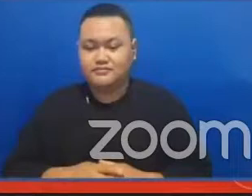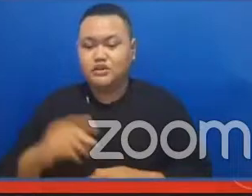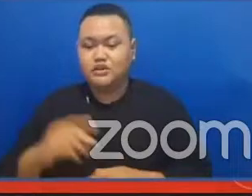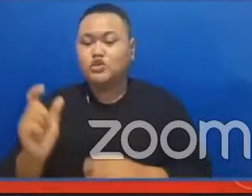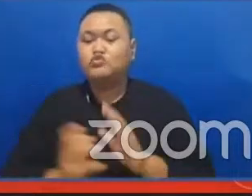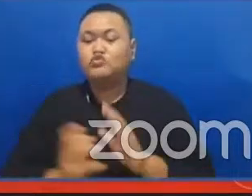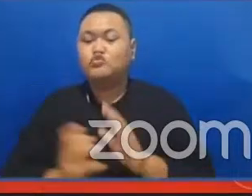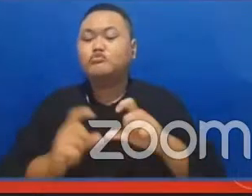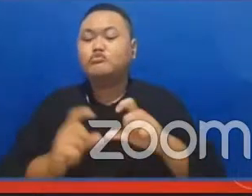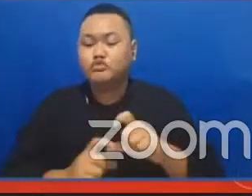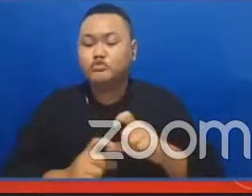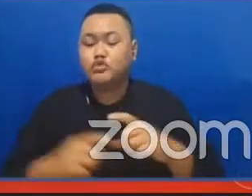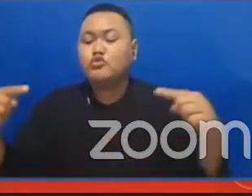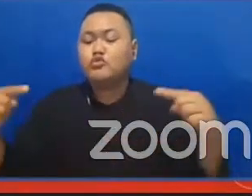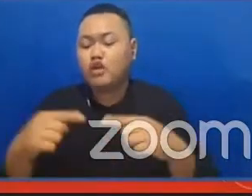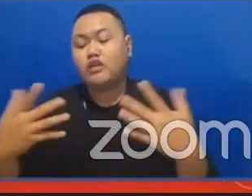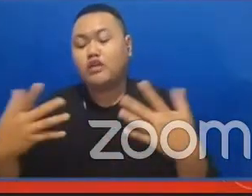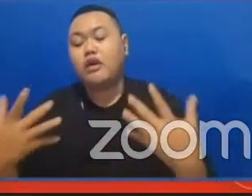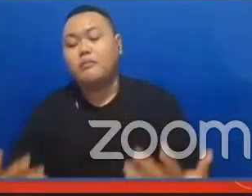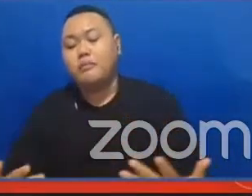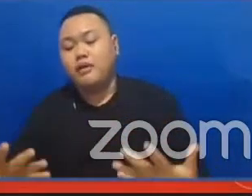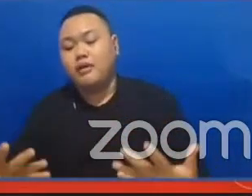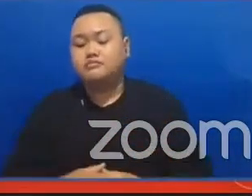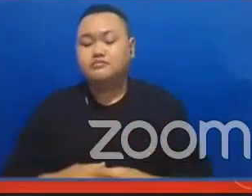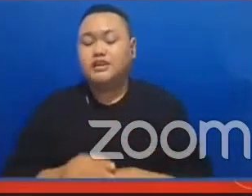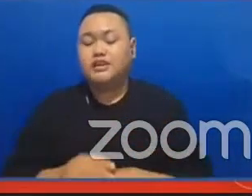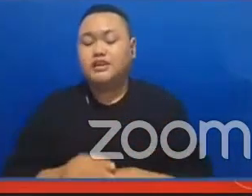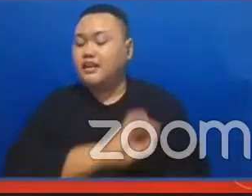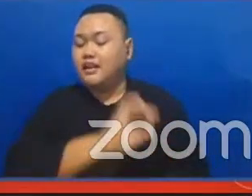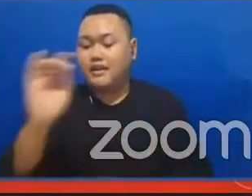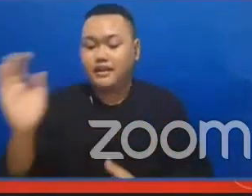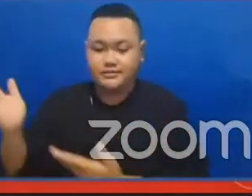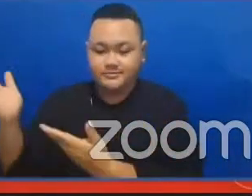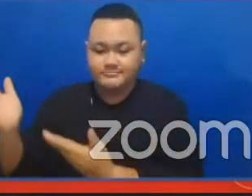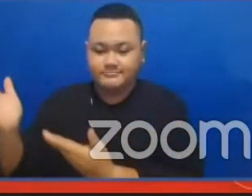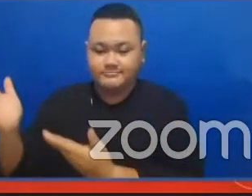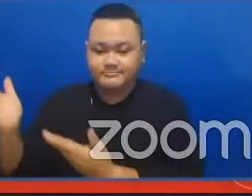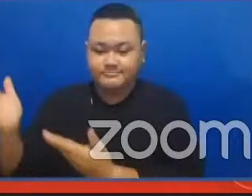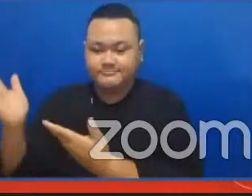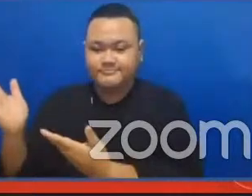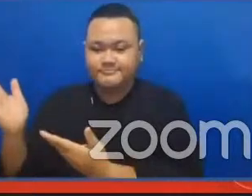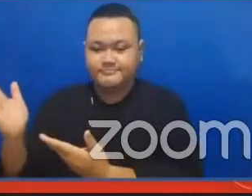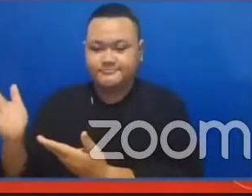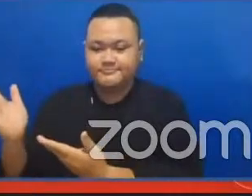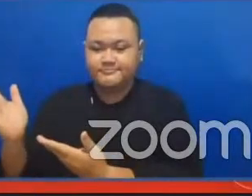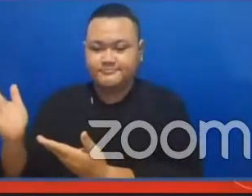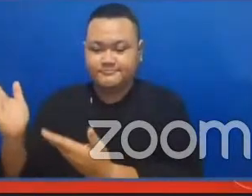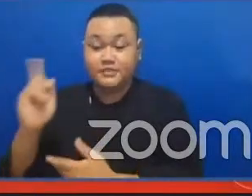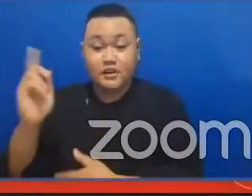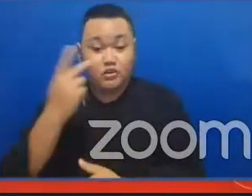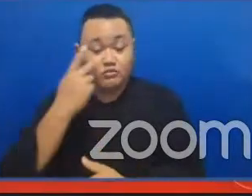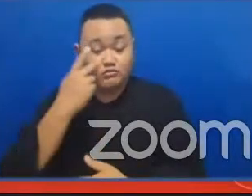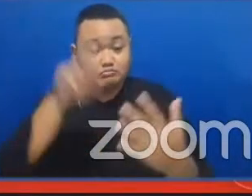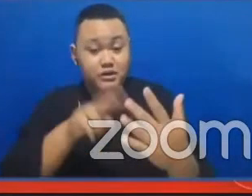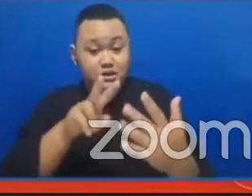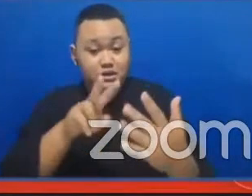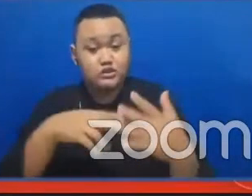Kemudian rumusnya apa, kemudian hubungan antara sifat hantar listrik apa dan seterusnya. Kalau ini sudah dibaca,